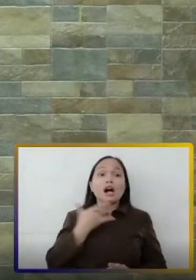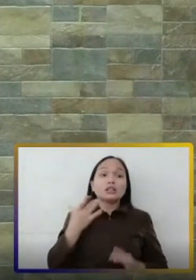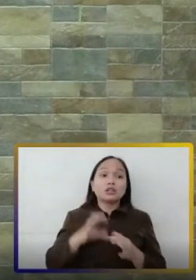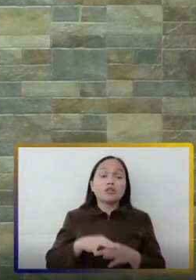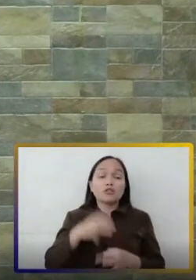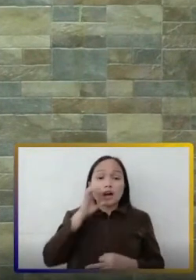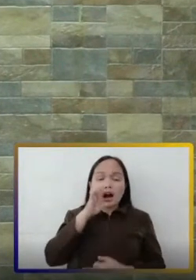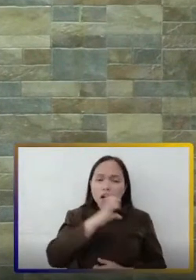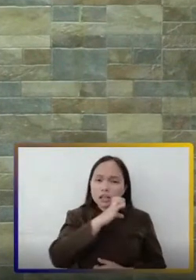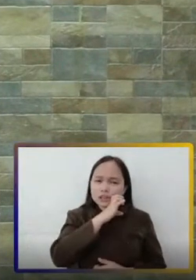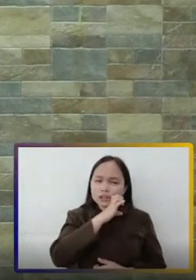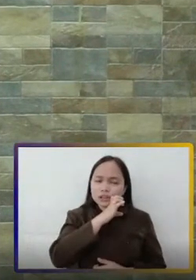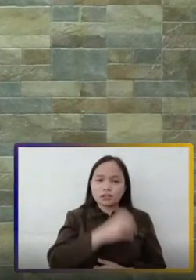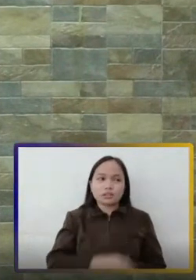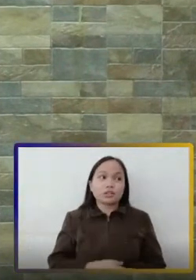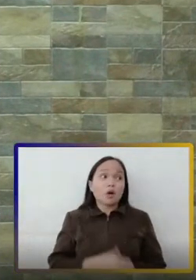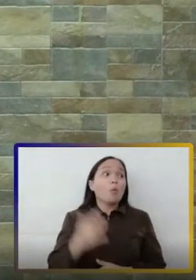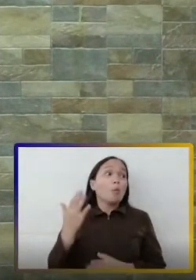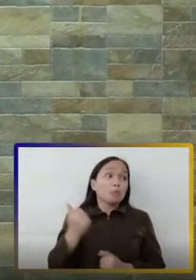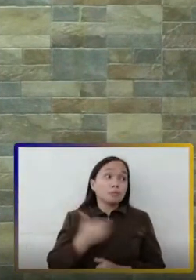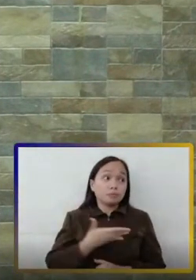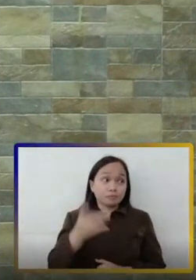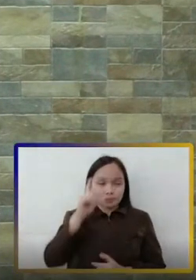eyes. I hope you believe that.